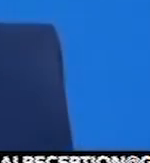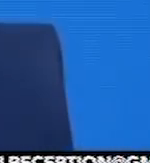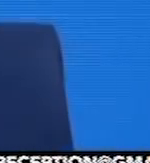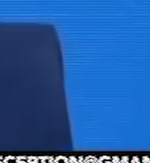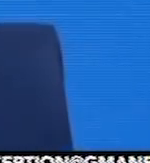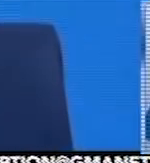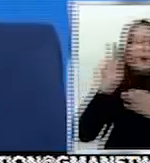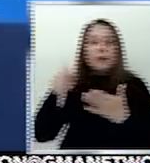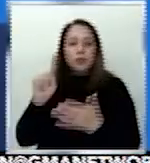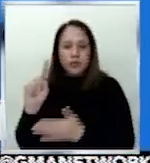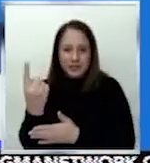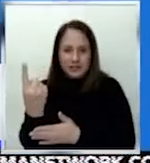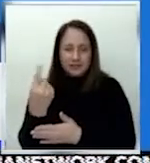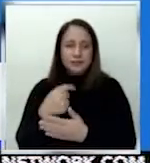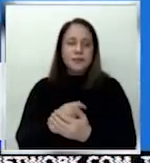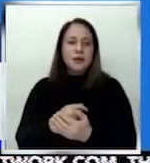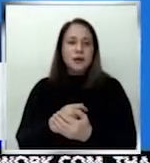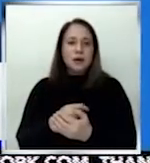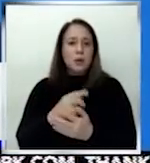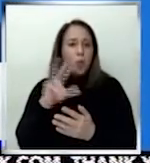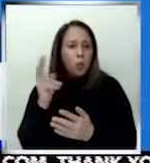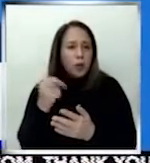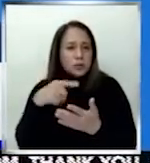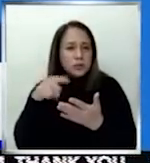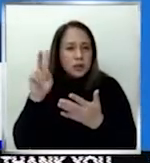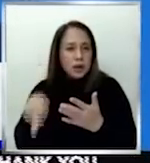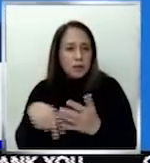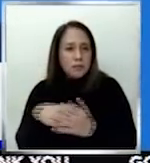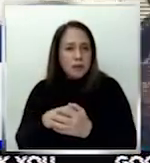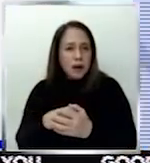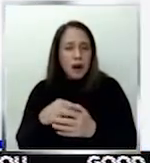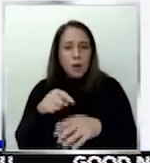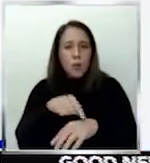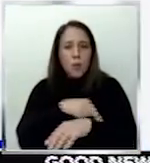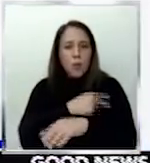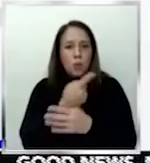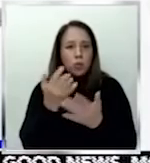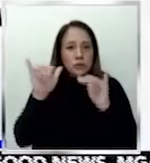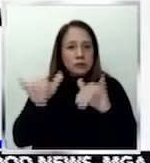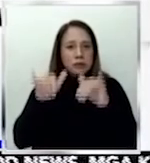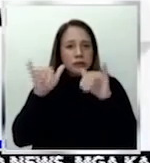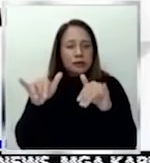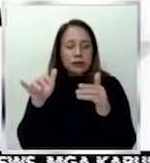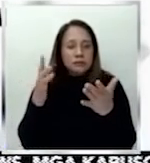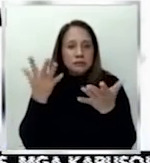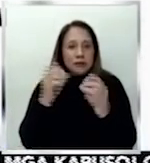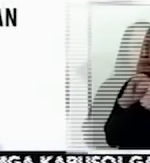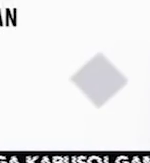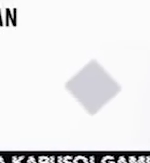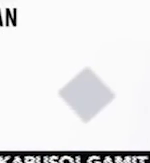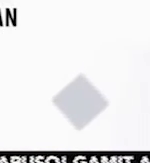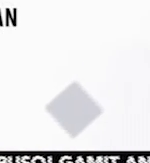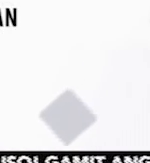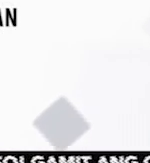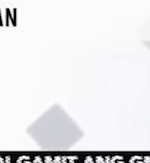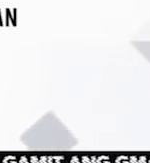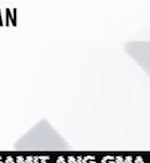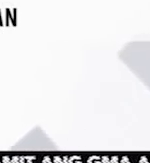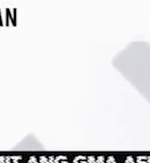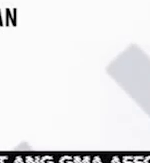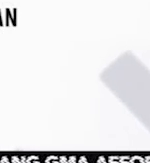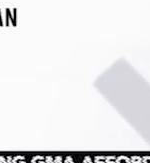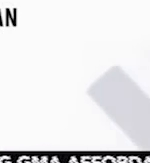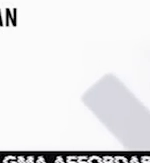Hindi malinaw kung kailan siya nagpa-check up at kung gaano katagal na natili doon. Pagsiguro ng palasyo, patuloy na nagtatrabaho ang Pangulo